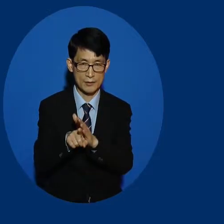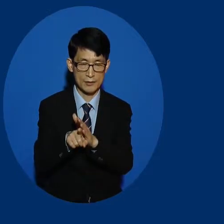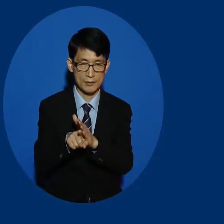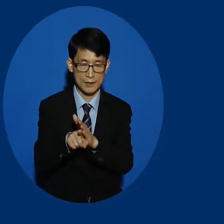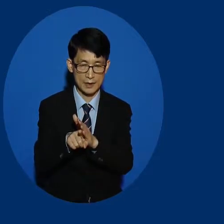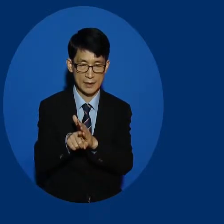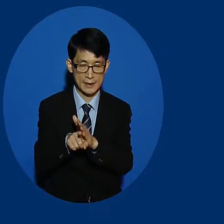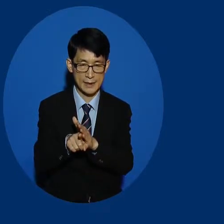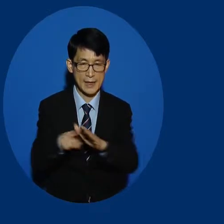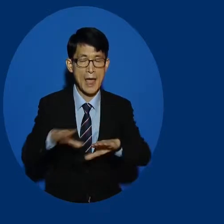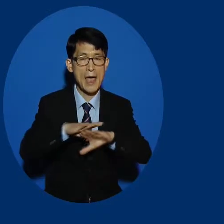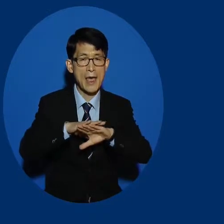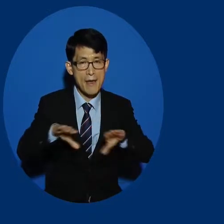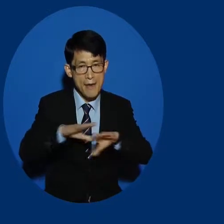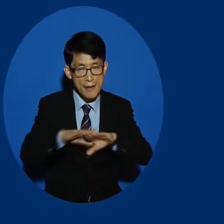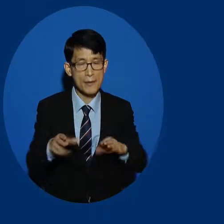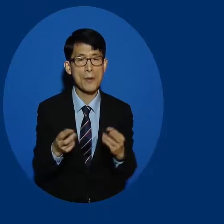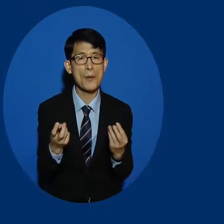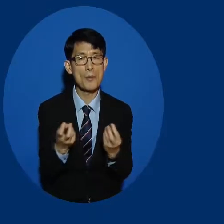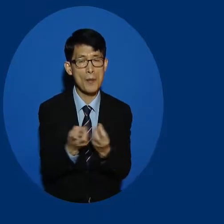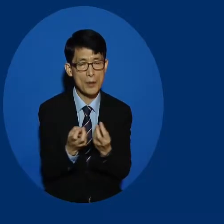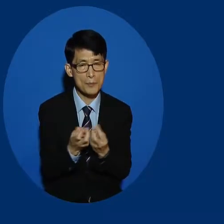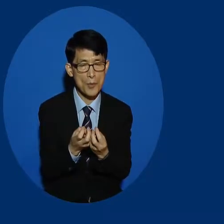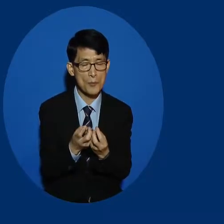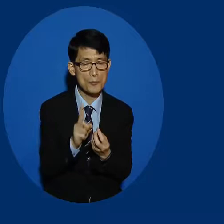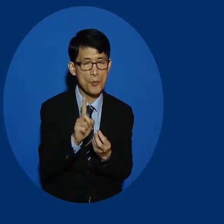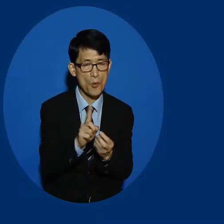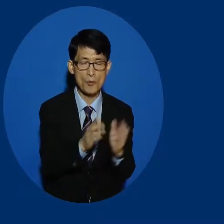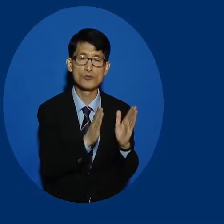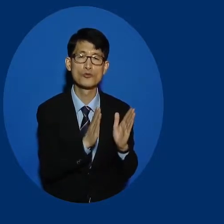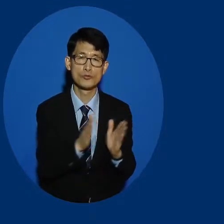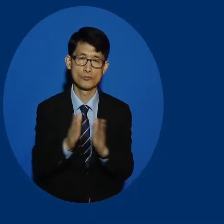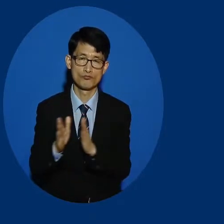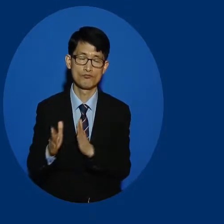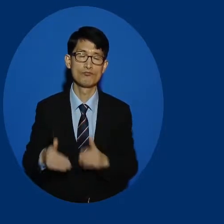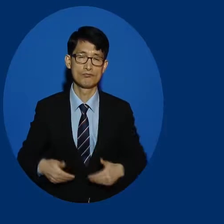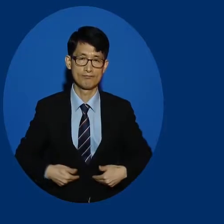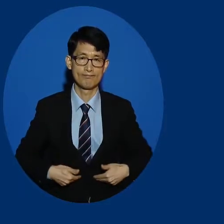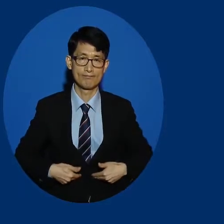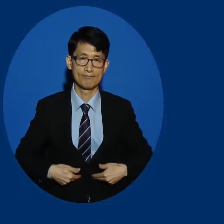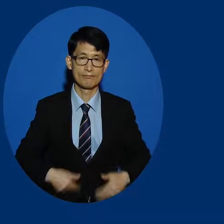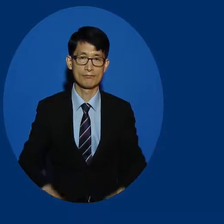근본적인 해결 방안들을 좀 마련할 필요가 있어 보입니다.